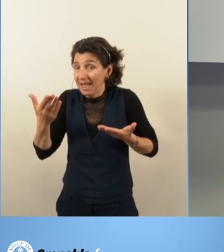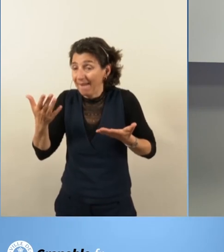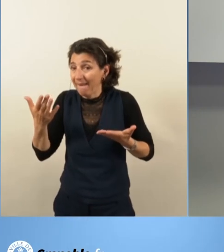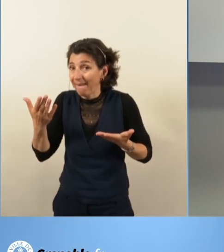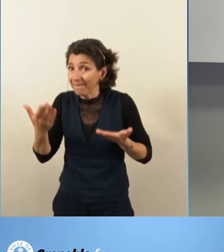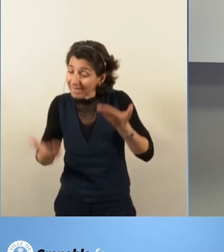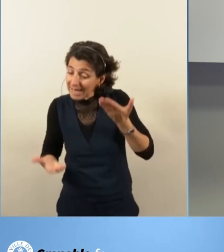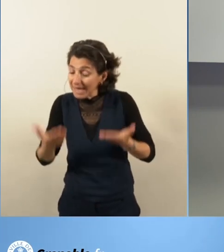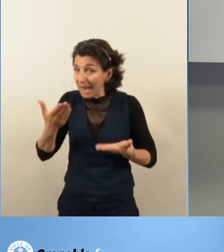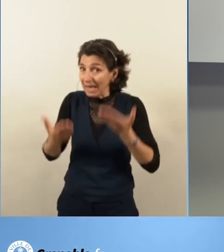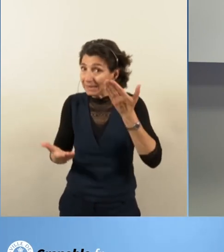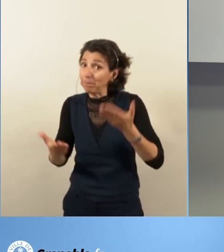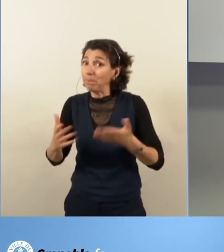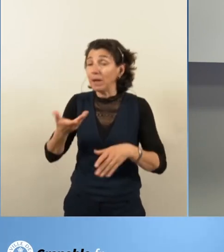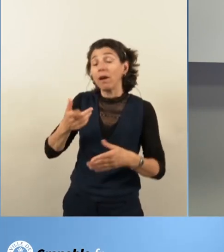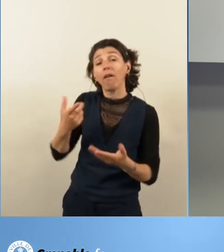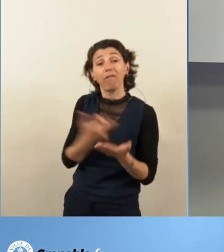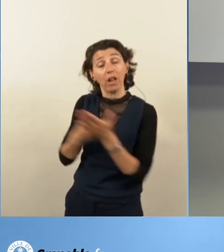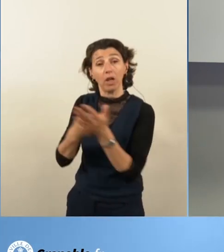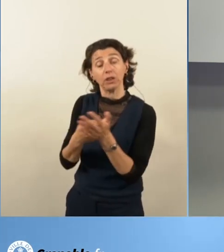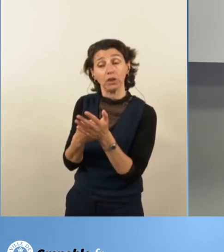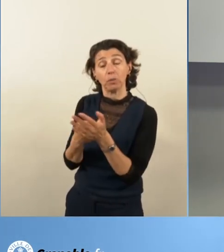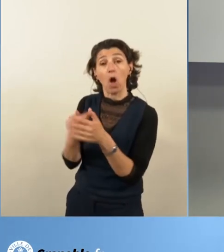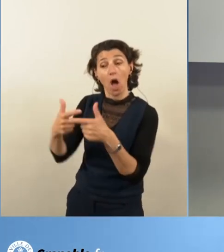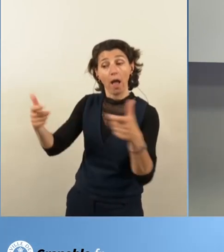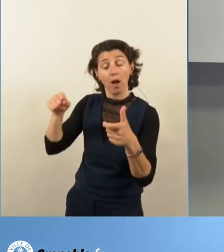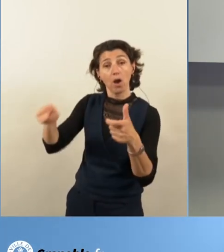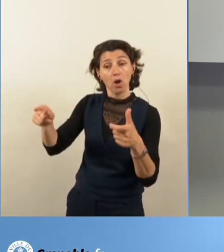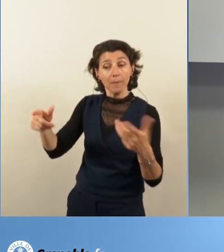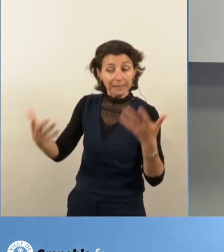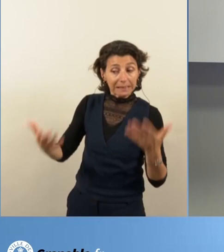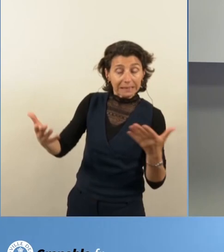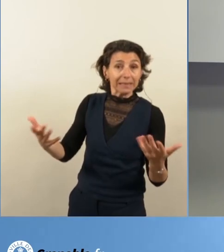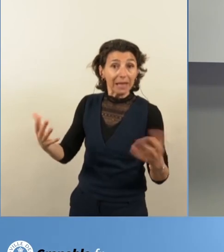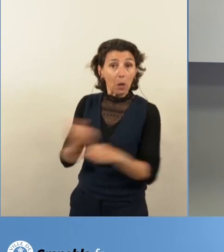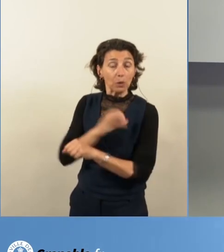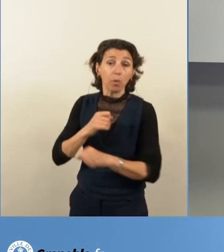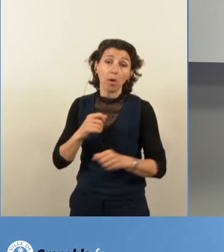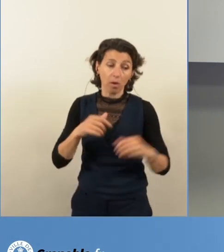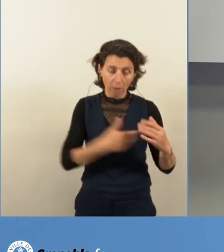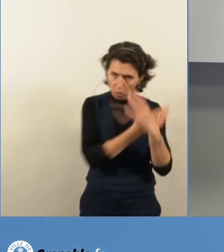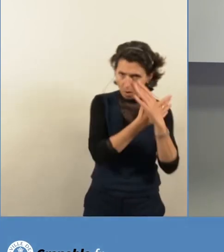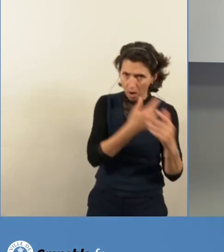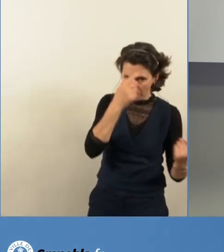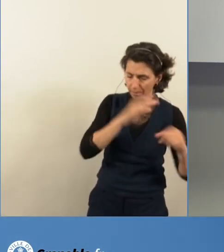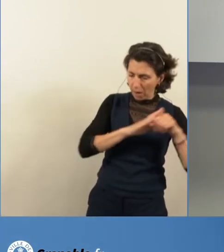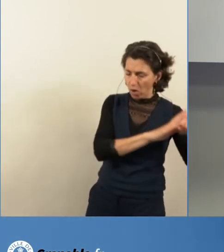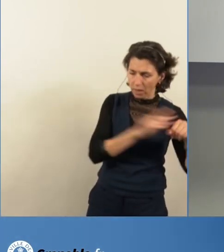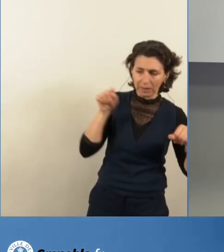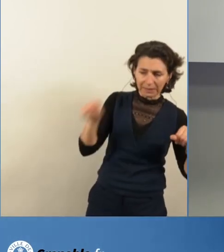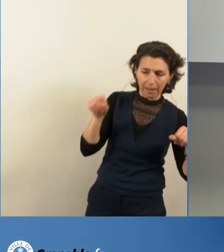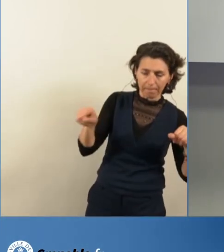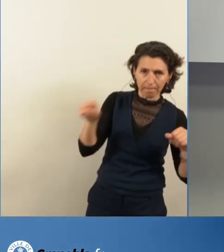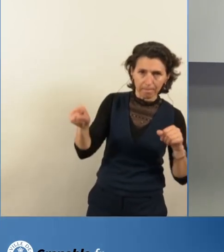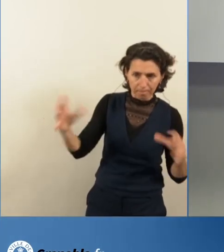équipement et donc je crois que la priorité pour la métropole est bien de regarder cela plutôt que de voir quel autre transfert